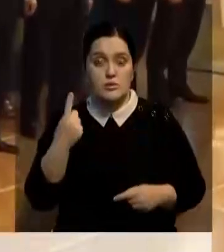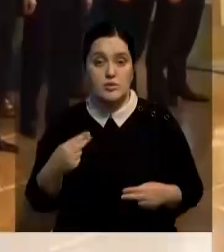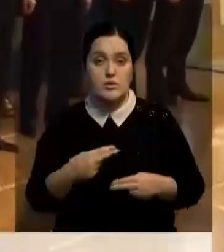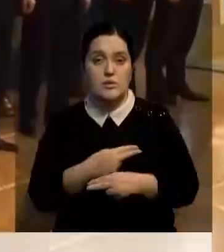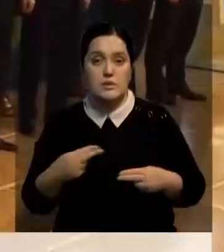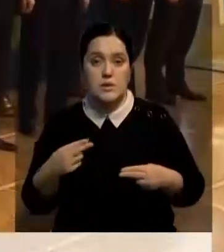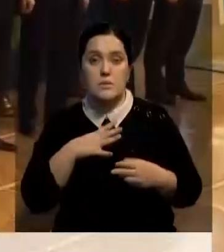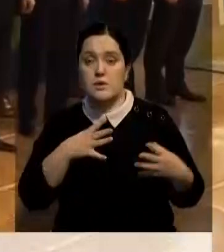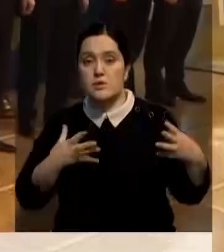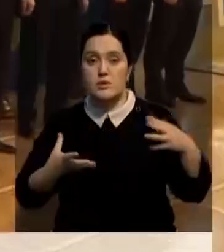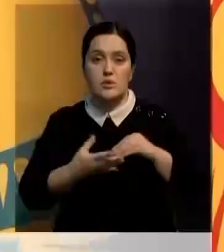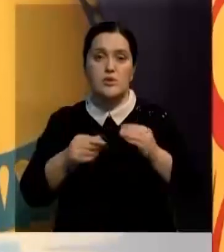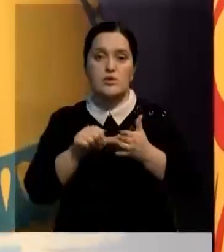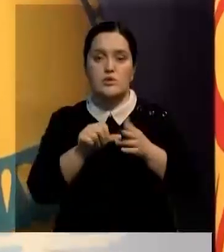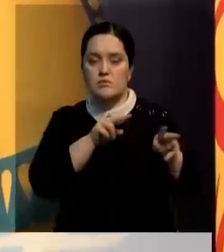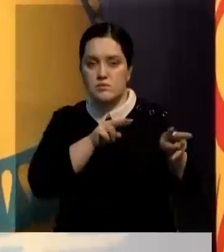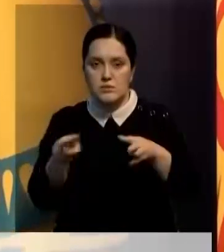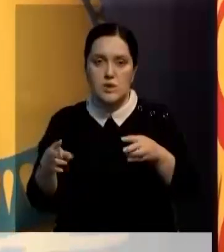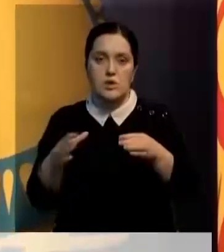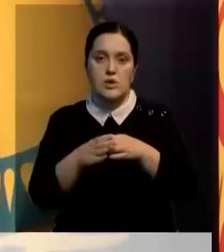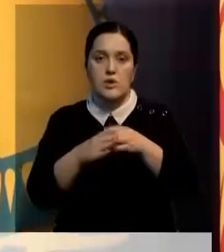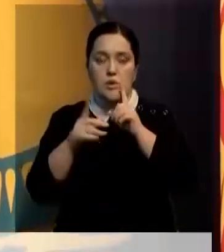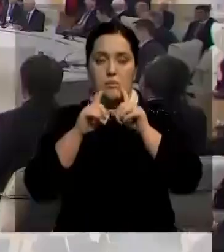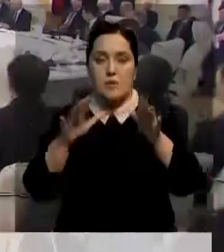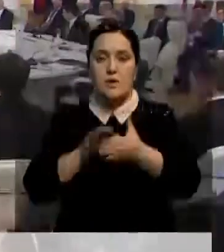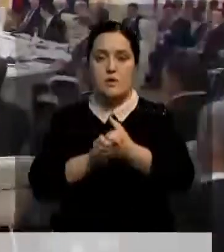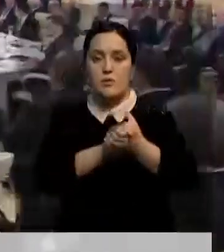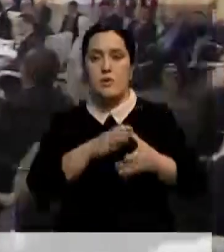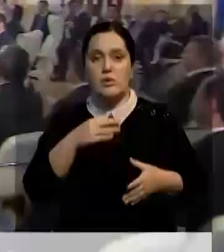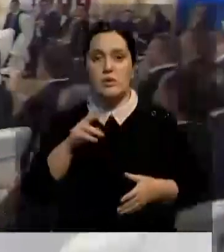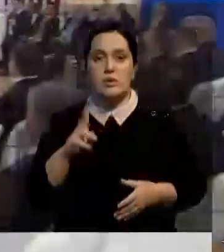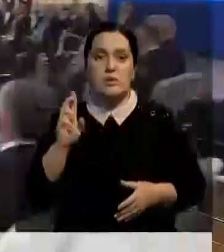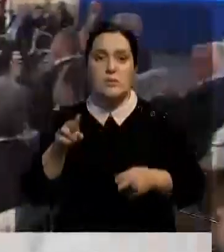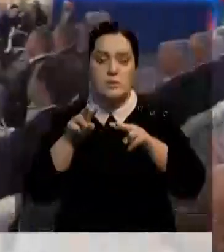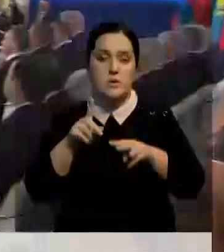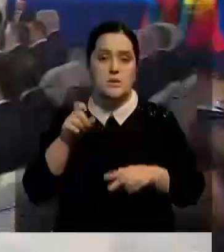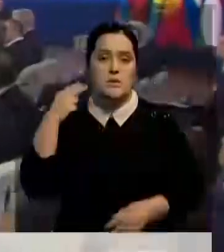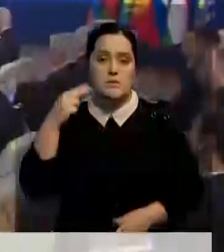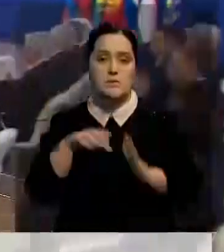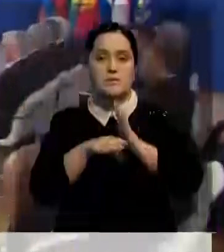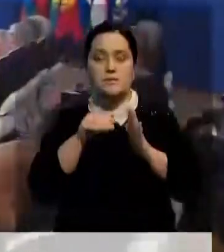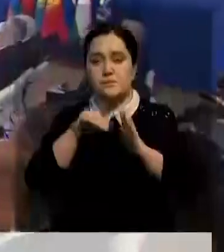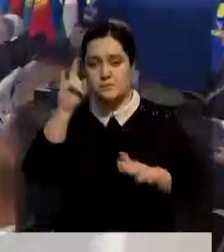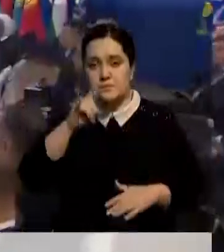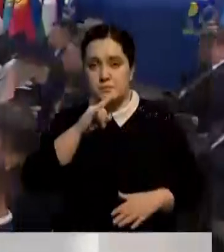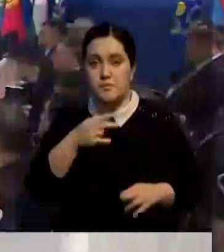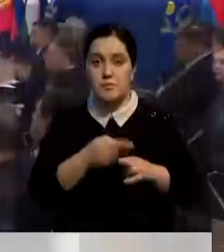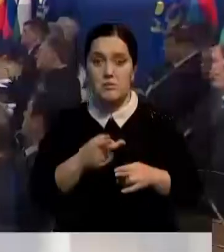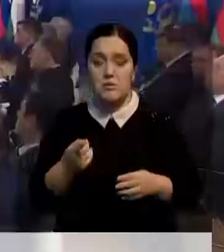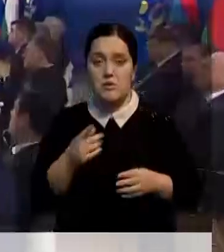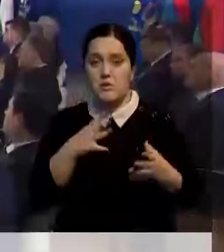темой встречи стали итоги участия мониторинговой группы парламентской ассамблеи ОДКБ в наблюдении за президентом. Выборами в